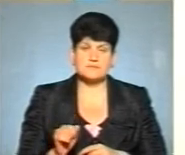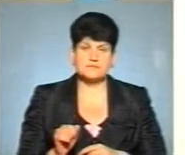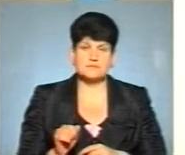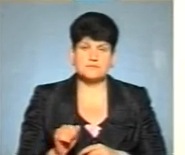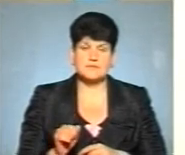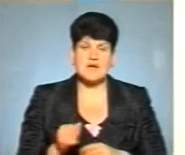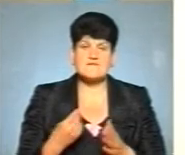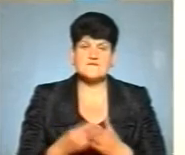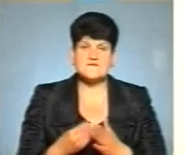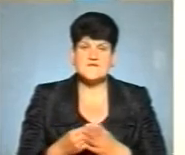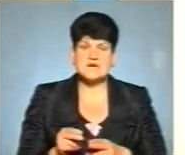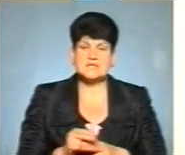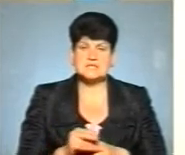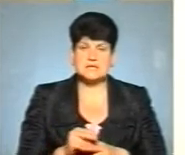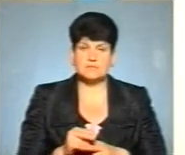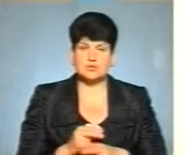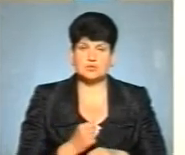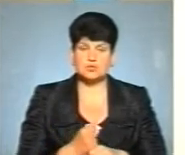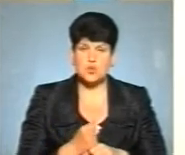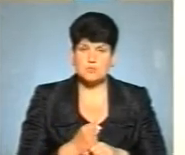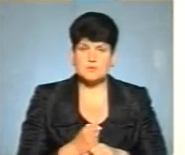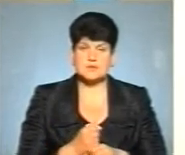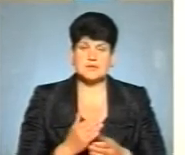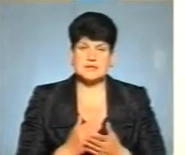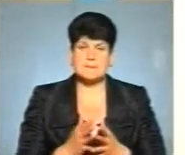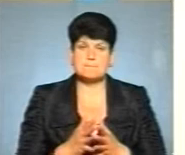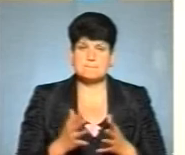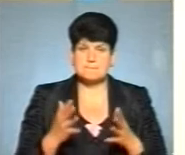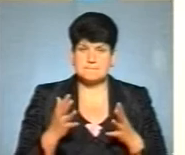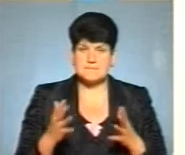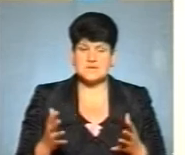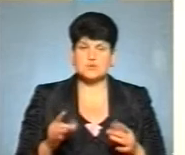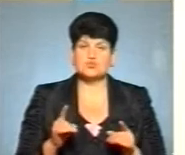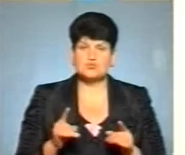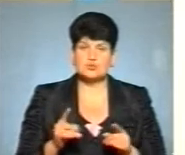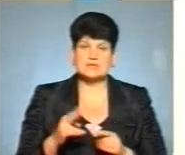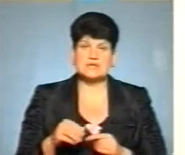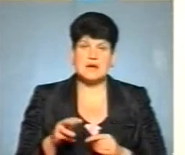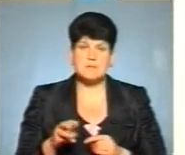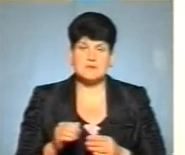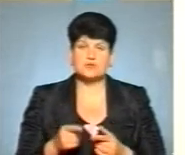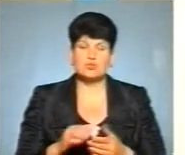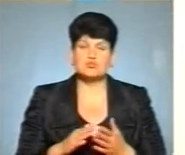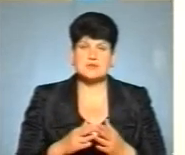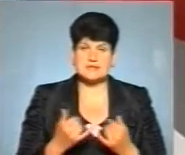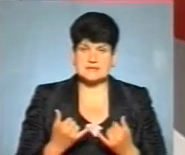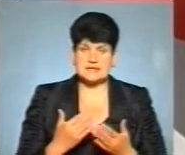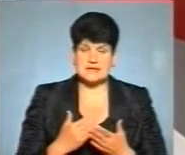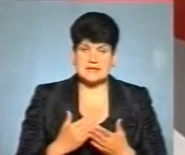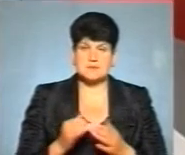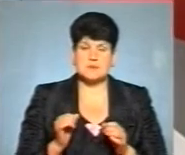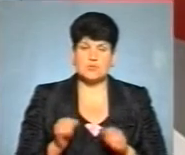сама вартість ремонтних робіт на дамбі, вона є більшою. Чому? Тому що дамба в такому стані, як вона зараз, і так, окей, ми